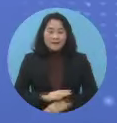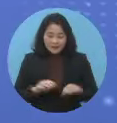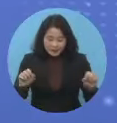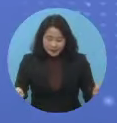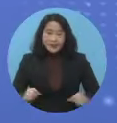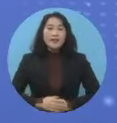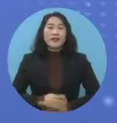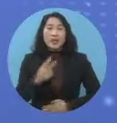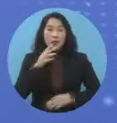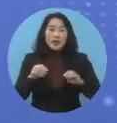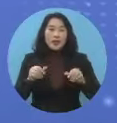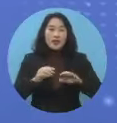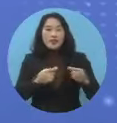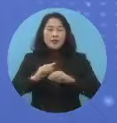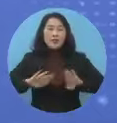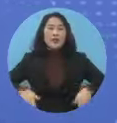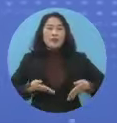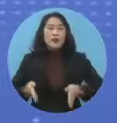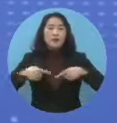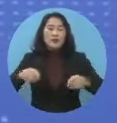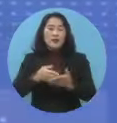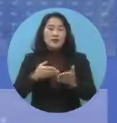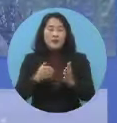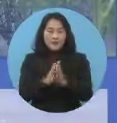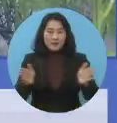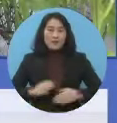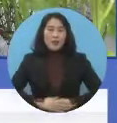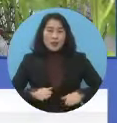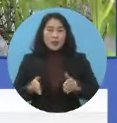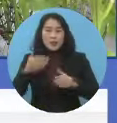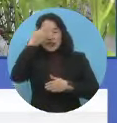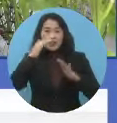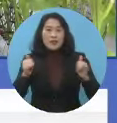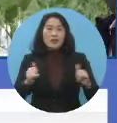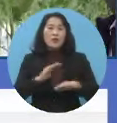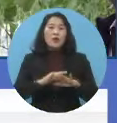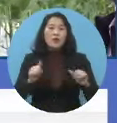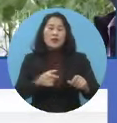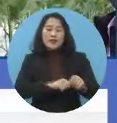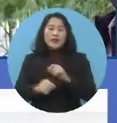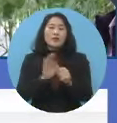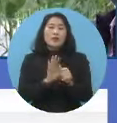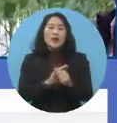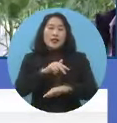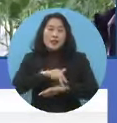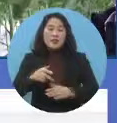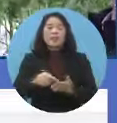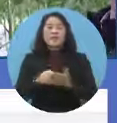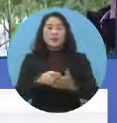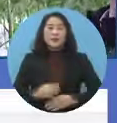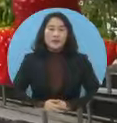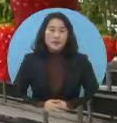여러분 안녕하십니까 생명의 땅 했던 장남 도정 있습니다 전라남도가 청년 농업인을 적극적으로 지원하는 정책을 추진